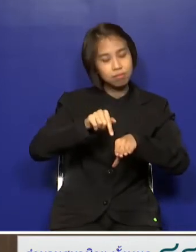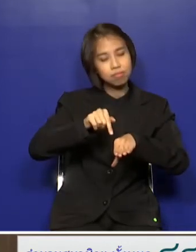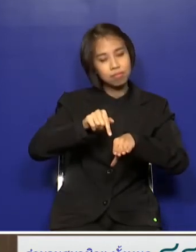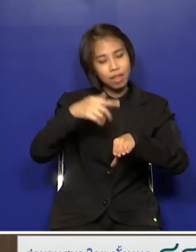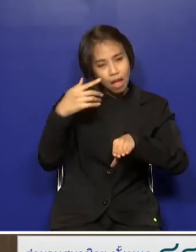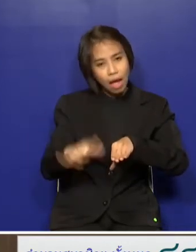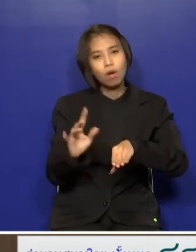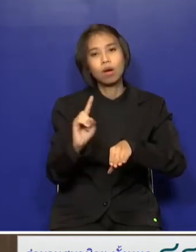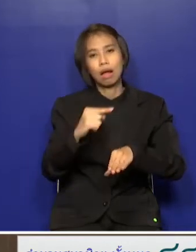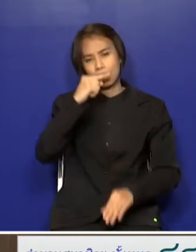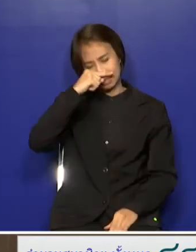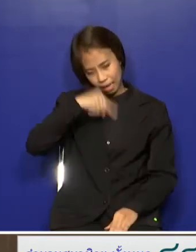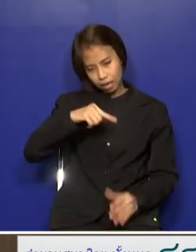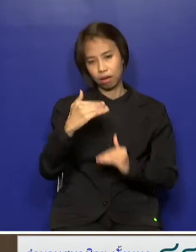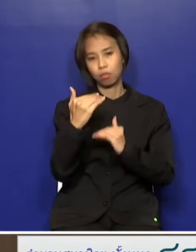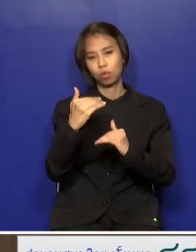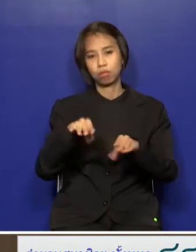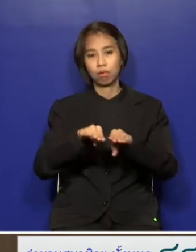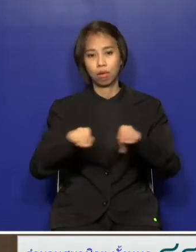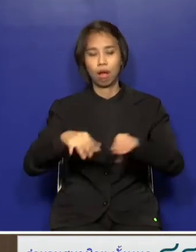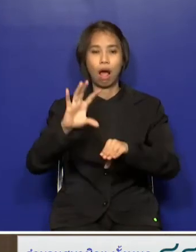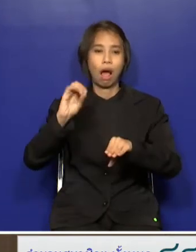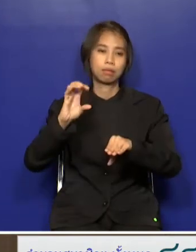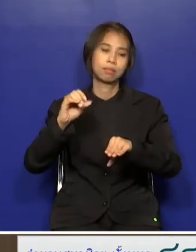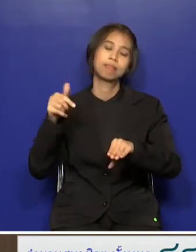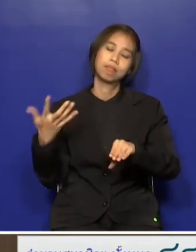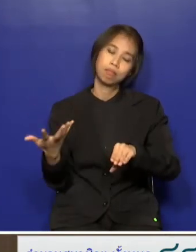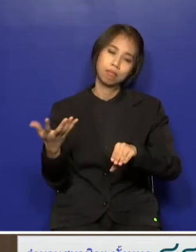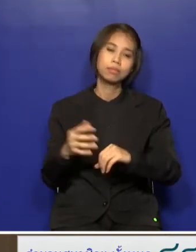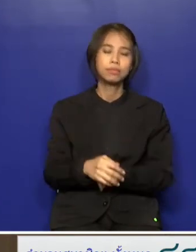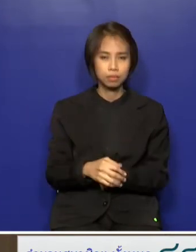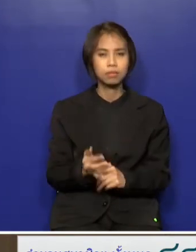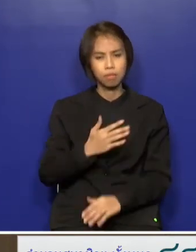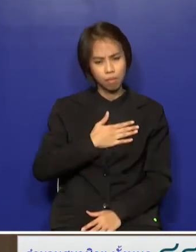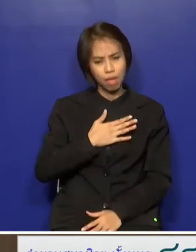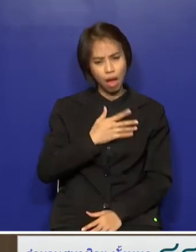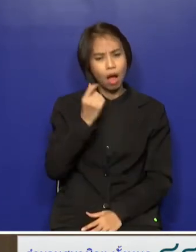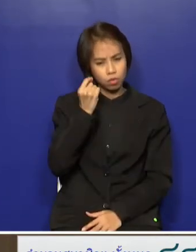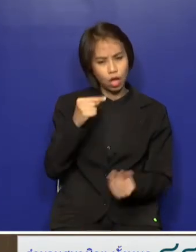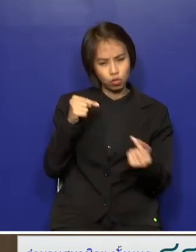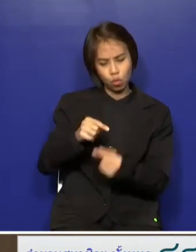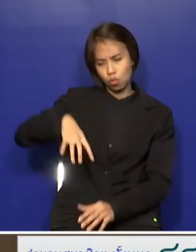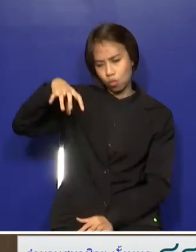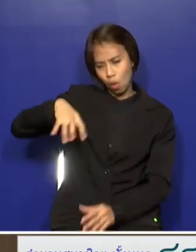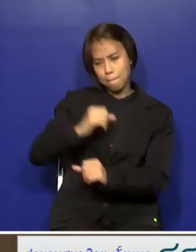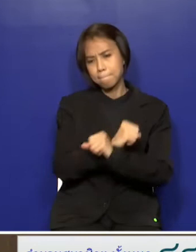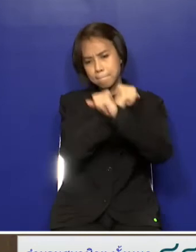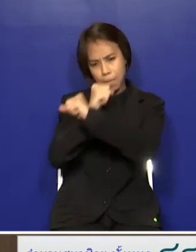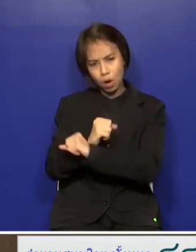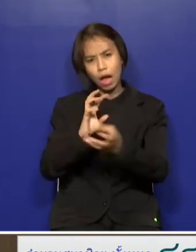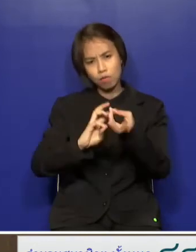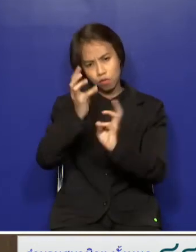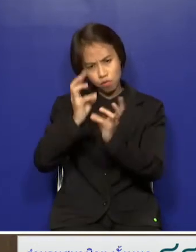ที่ประเทศไทยเนี่ยกำหนดไว้ที่50ไมโครกรัมต่อลูกบาศก์เมตรซึ่งดิฉันเข้าใจว่ากรมควบคุมมลพิษเนี่ยก็มีเป้าที่จะลดน